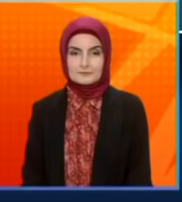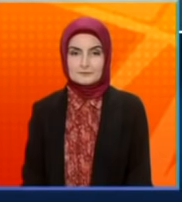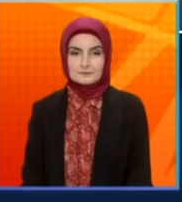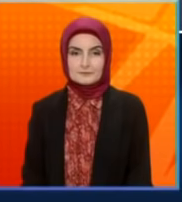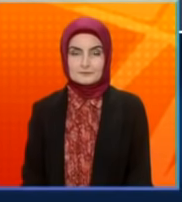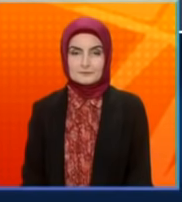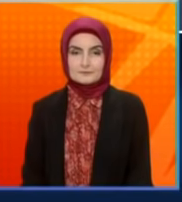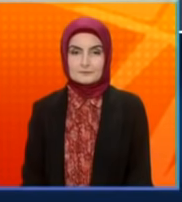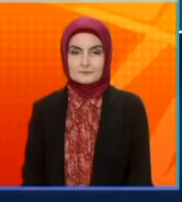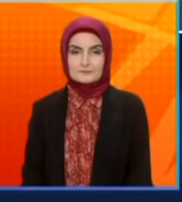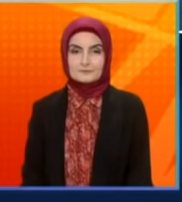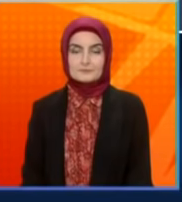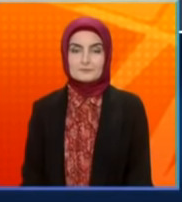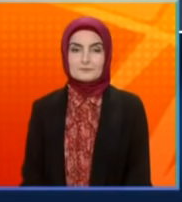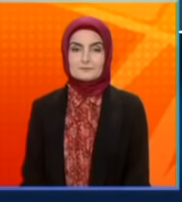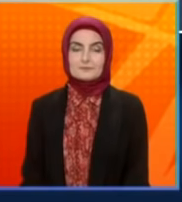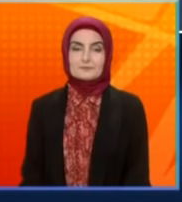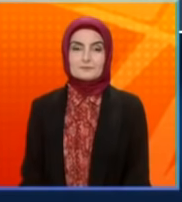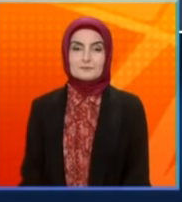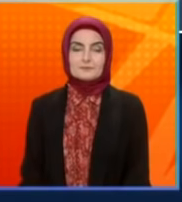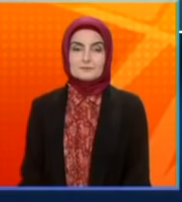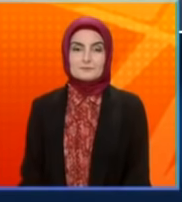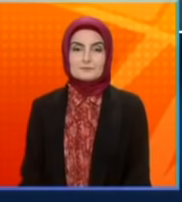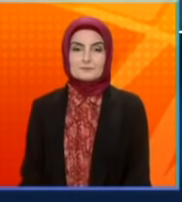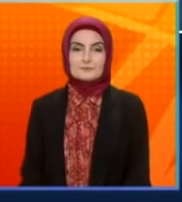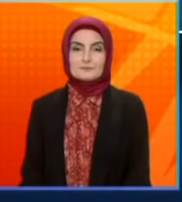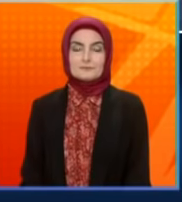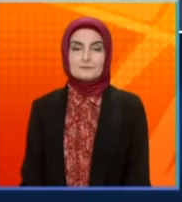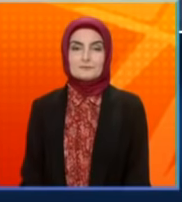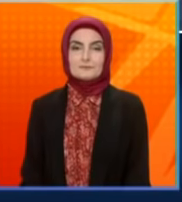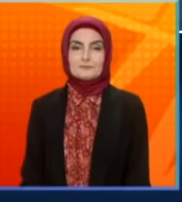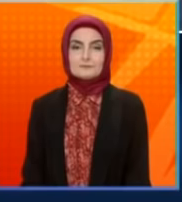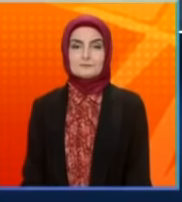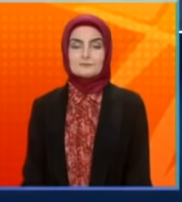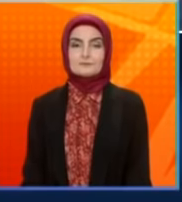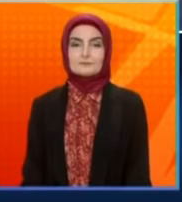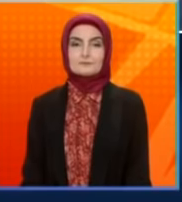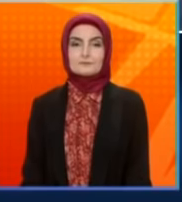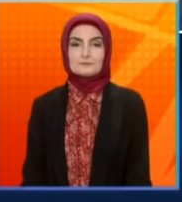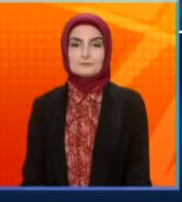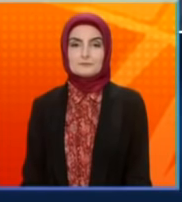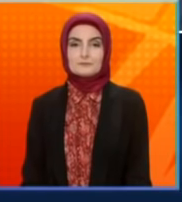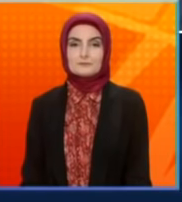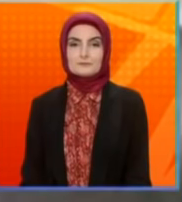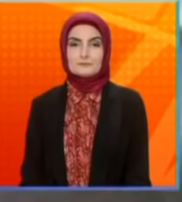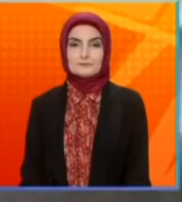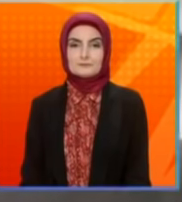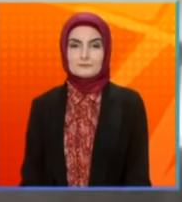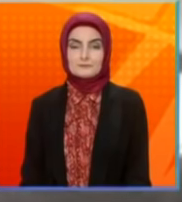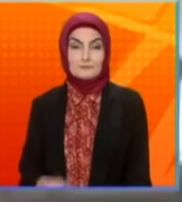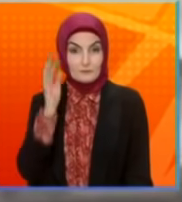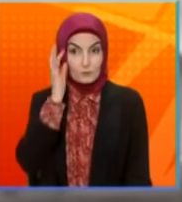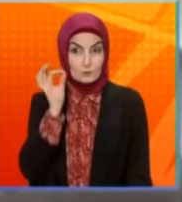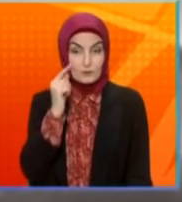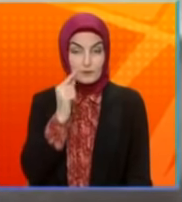olarak metal olabilir. 1-2 metre derinliğe kadar da yerin içine saplanabileceğini söyleyebiliriz.